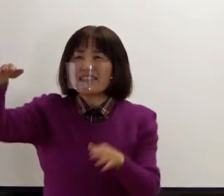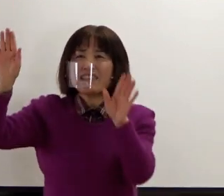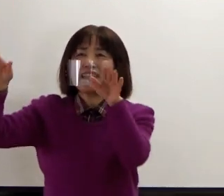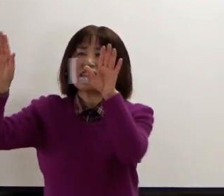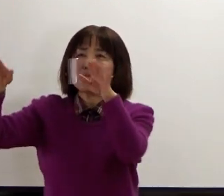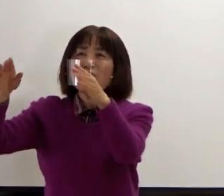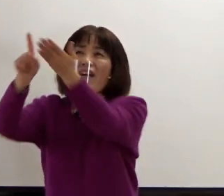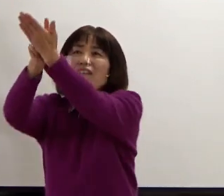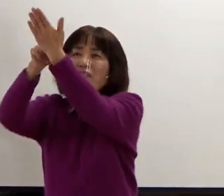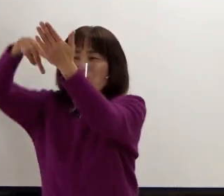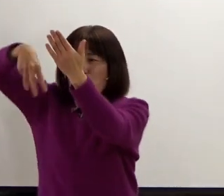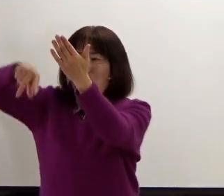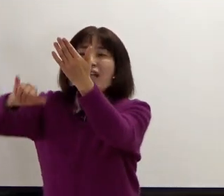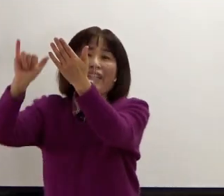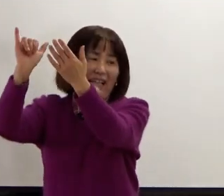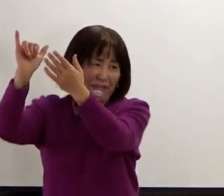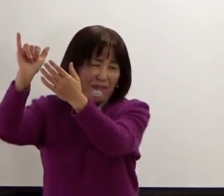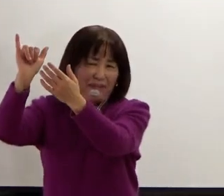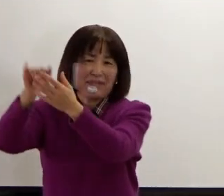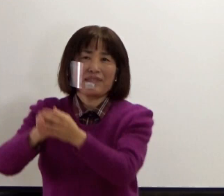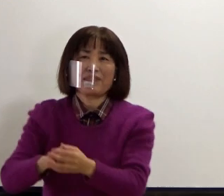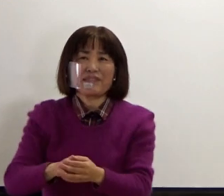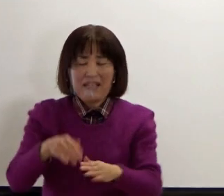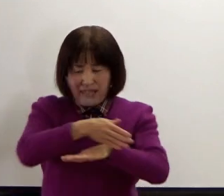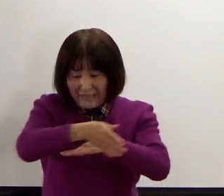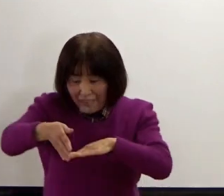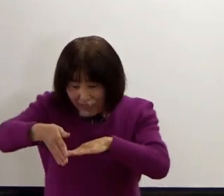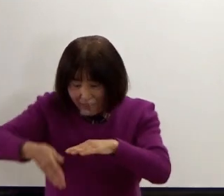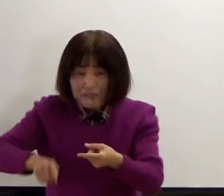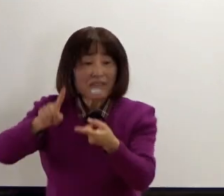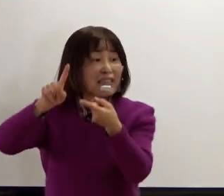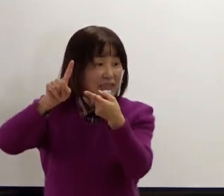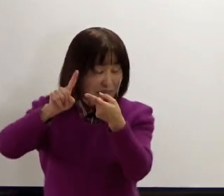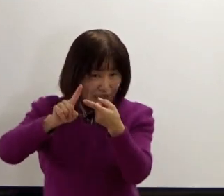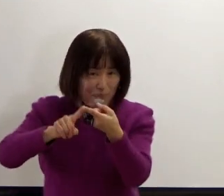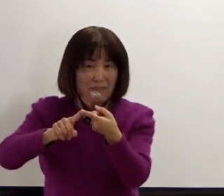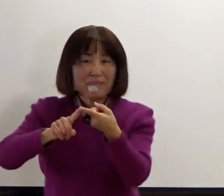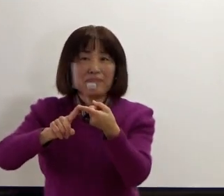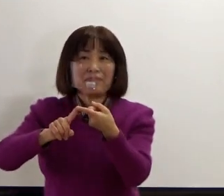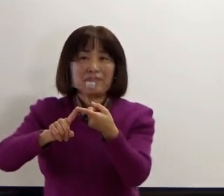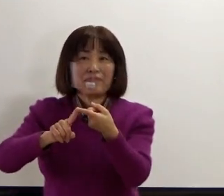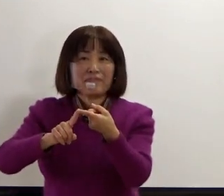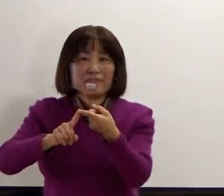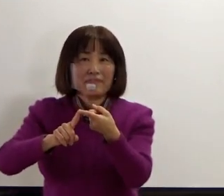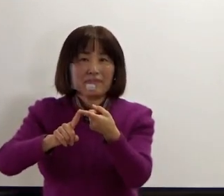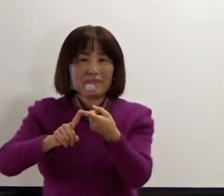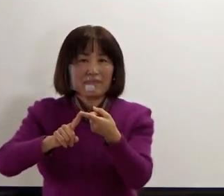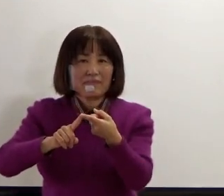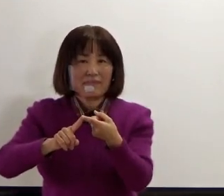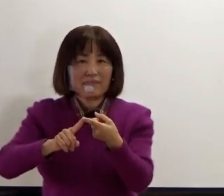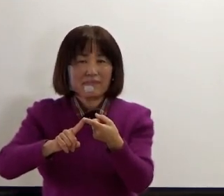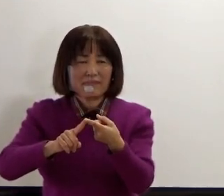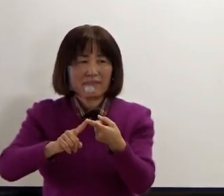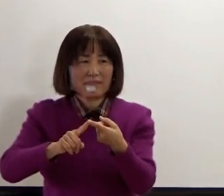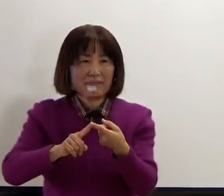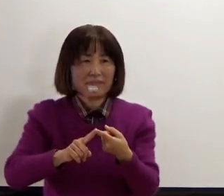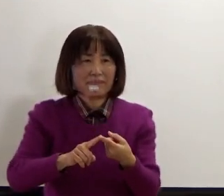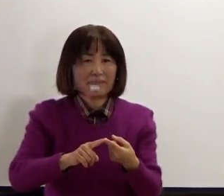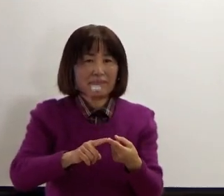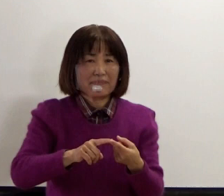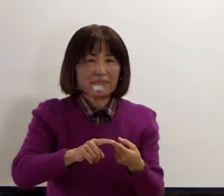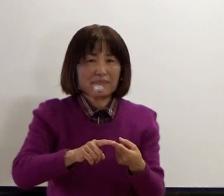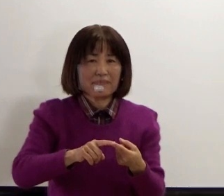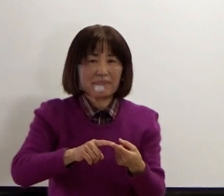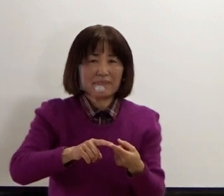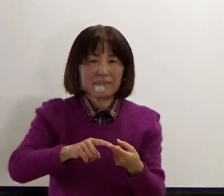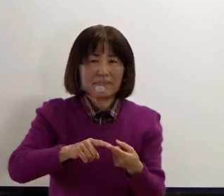です。ちゃんと計画的なんです、これね。そして、 マリア、あ